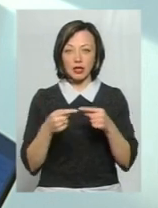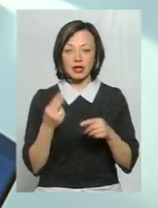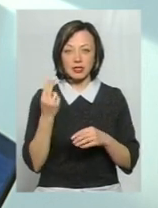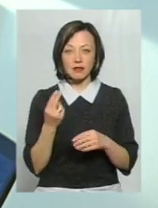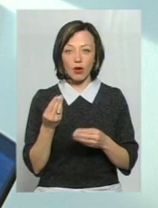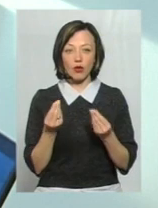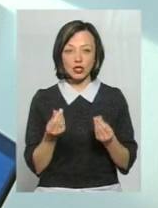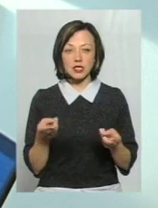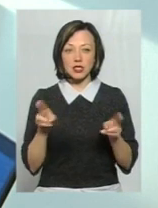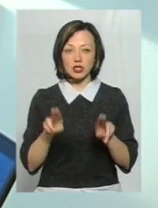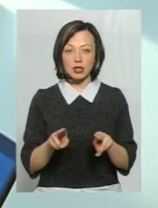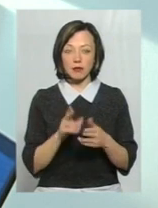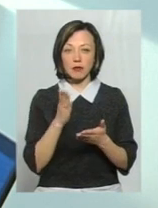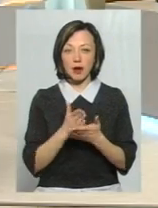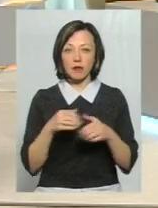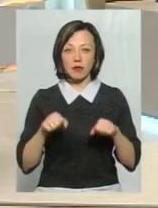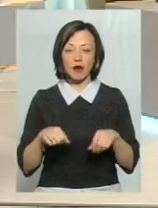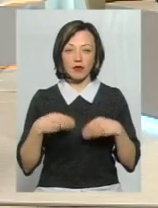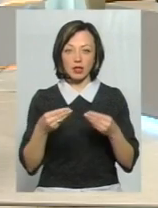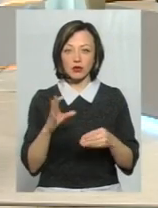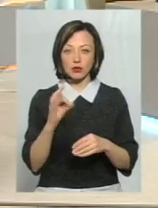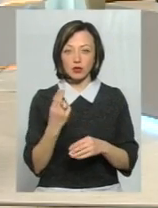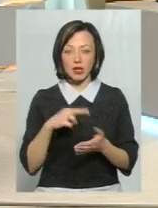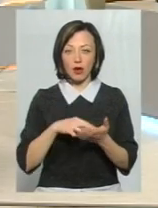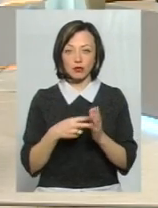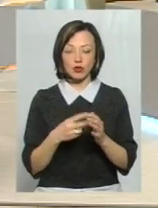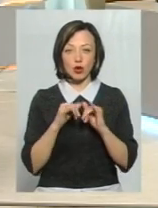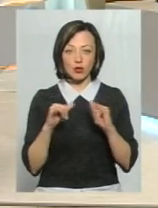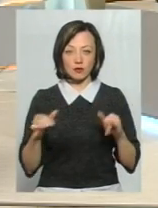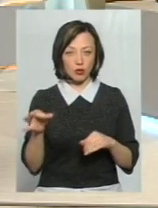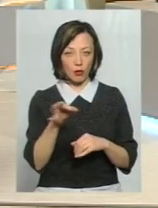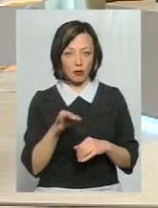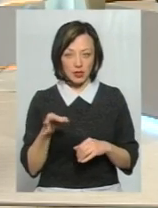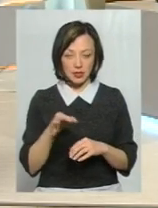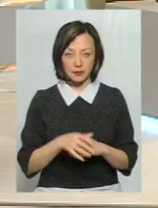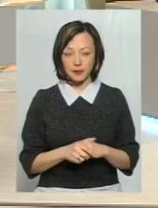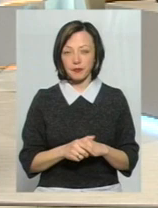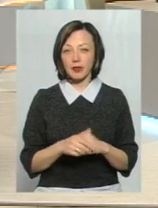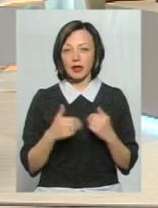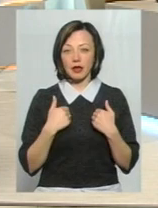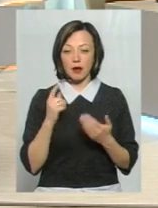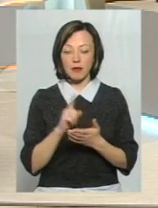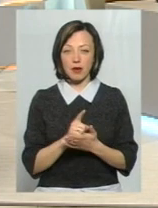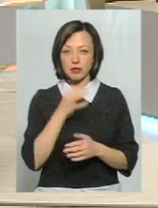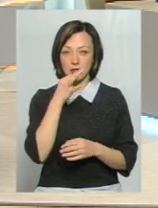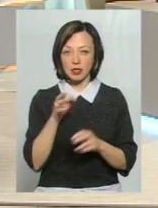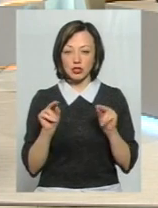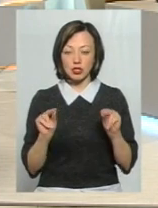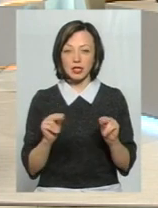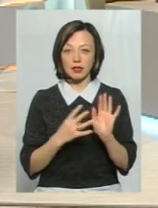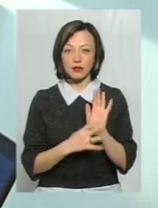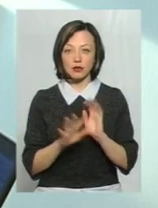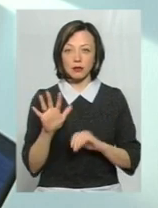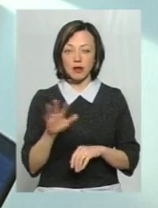Ті кошти, що залишилися, ми маємо право дати на соціально-економічний розвиток області. Я маю сказати чесно, що